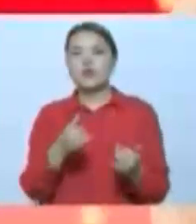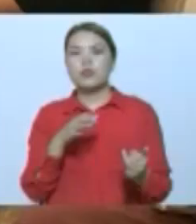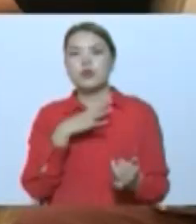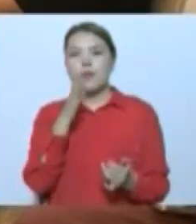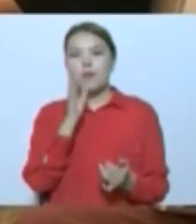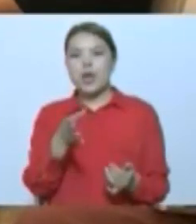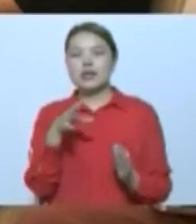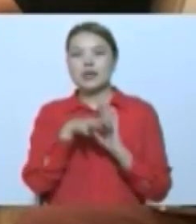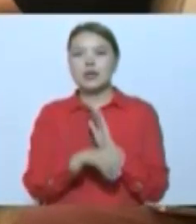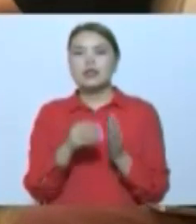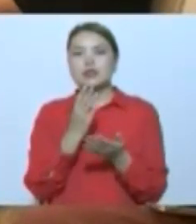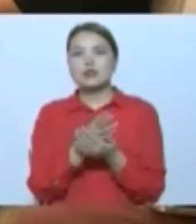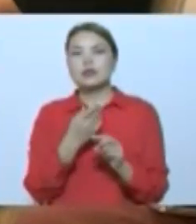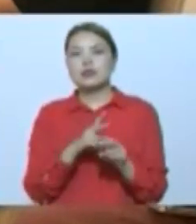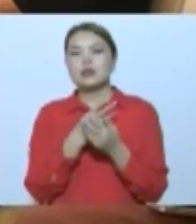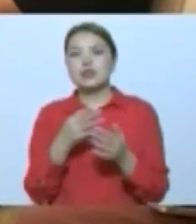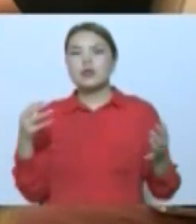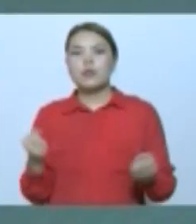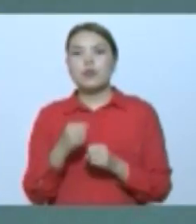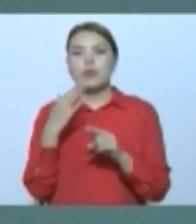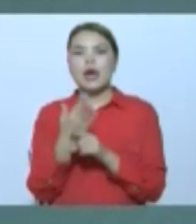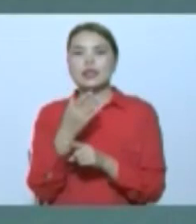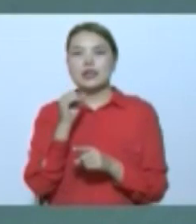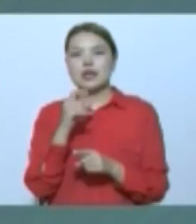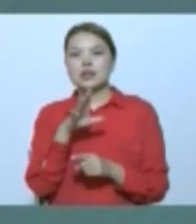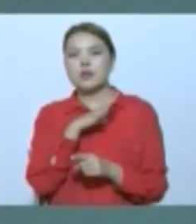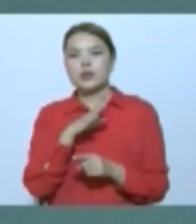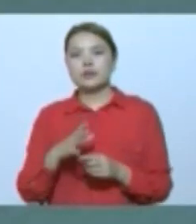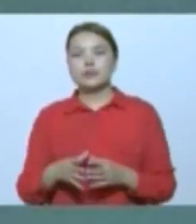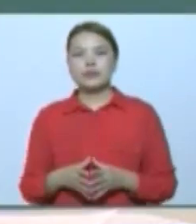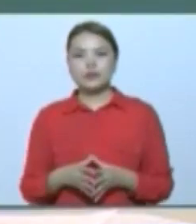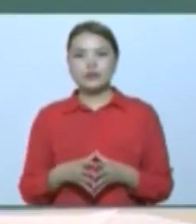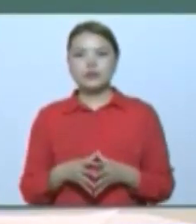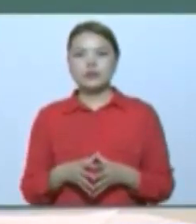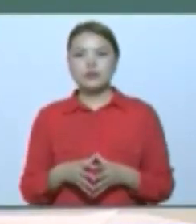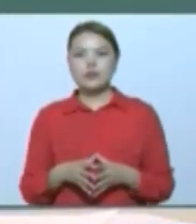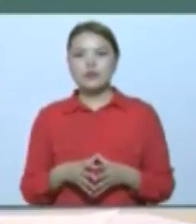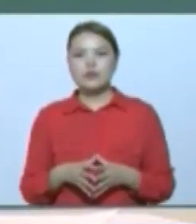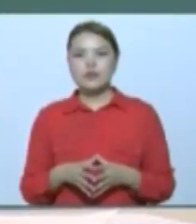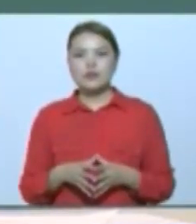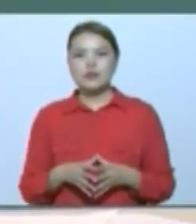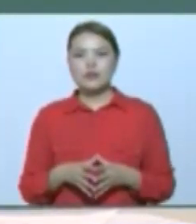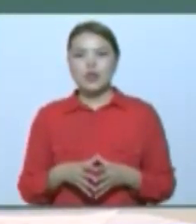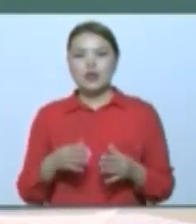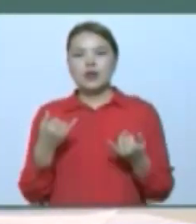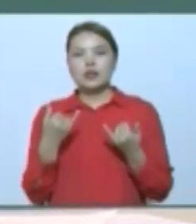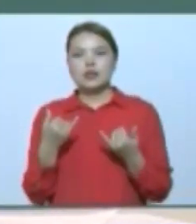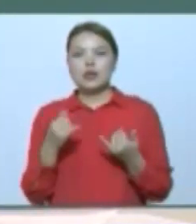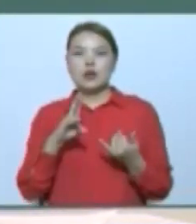жылда әлеуметтік жоба қаржыландыру 5 есе ұлғайған, деді аймақ башысы. Қоғамдағы мәселені қалай шешу керек